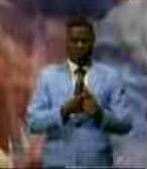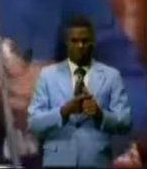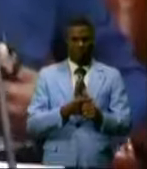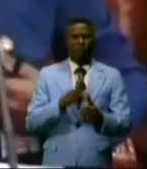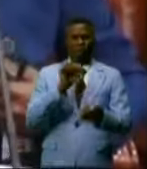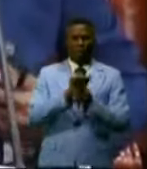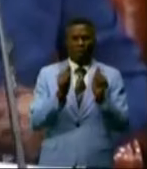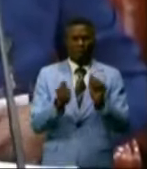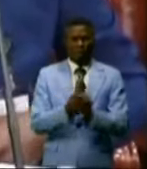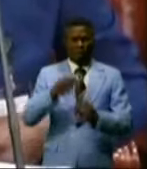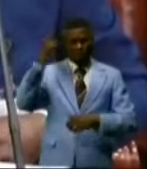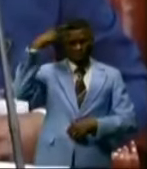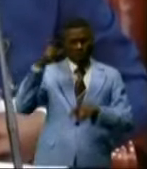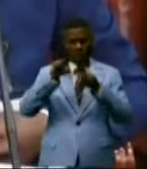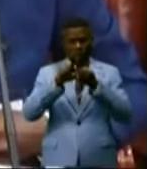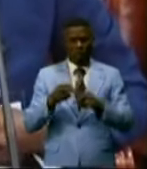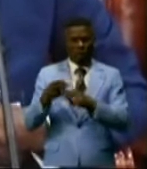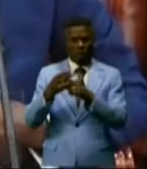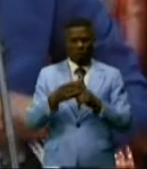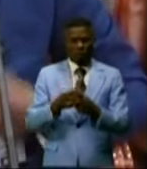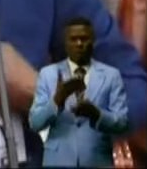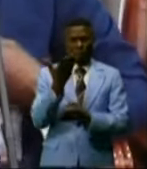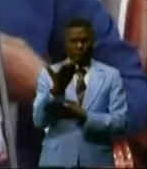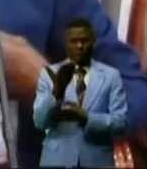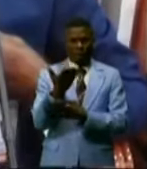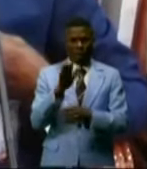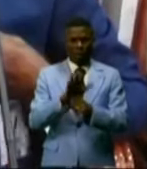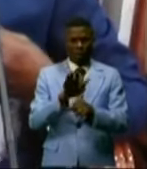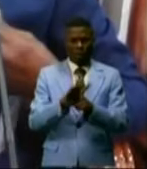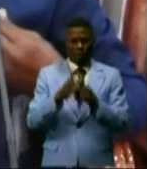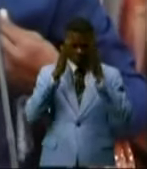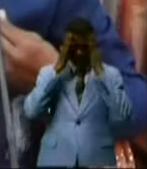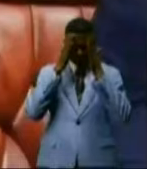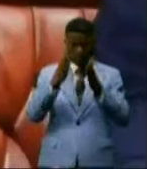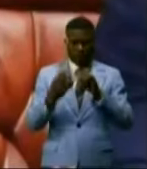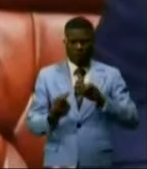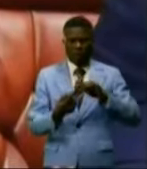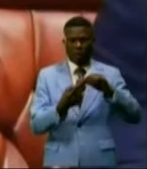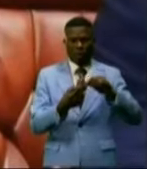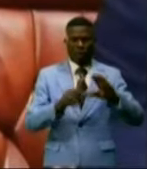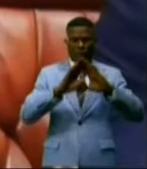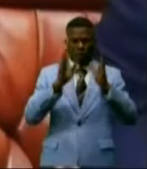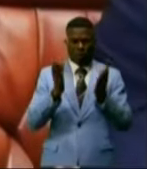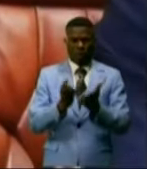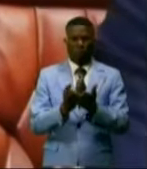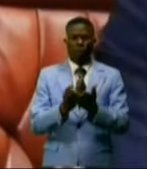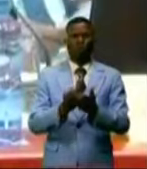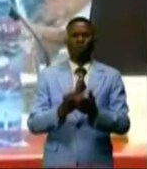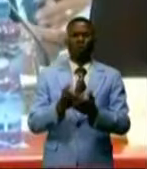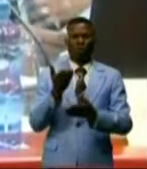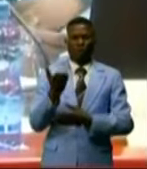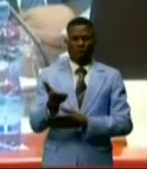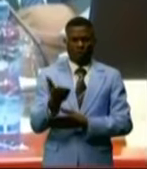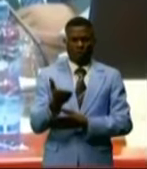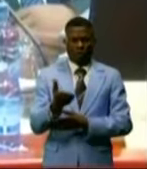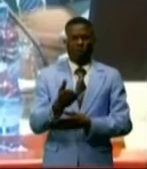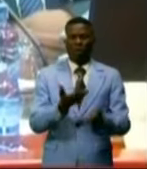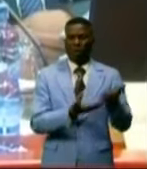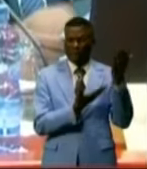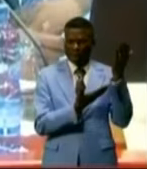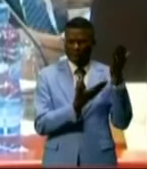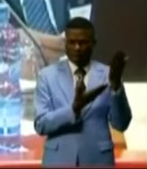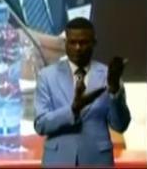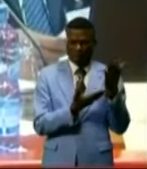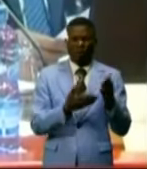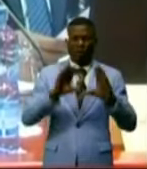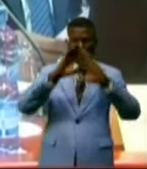des situations politiques et sécuritaires qui nécessitent une attention particulière de la dite communauté. Vu l'importance que revêt